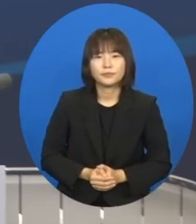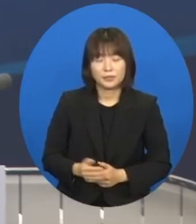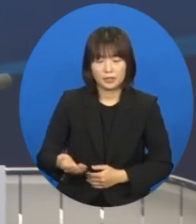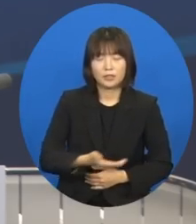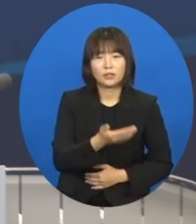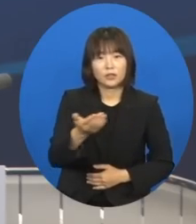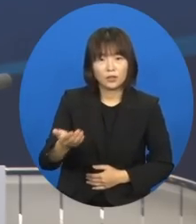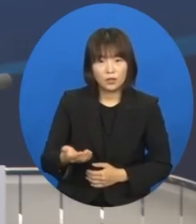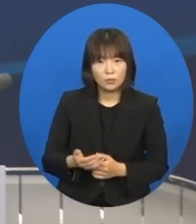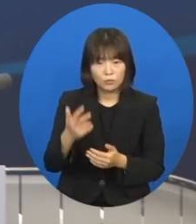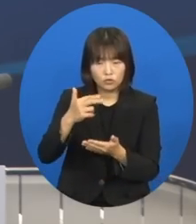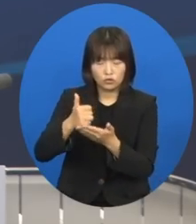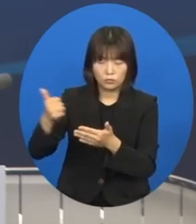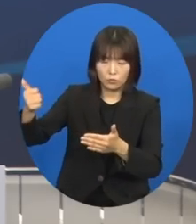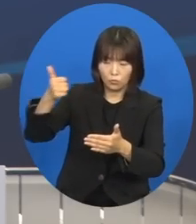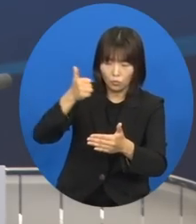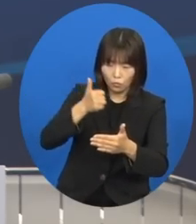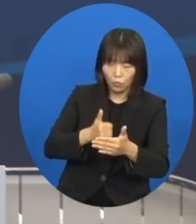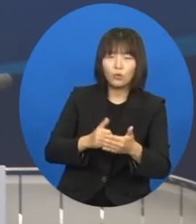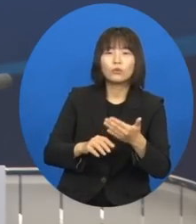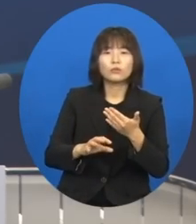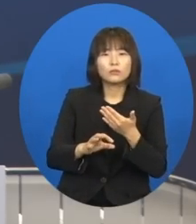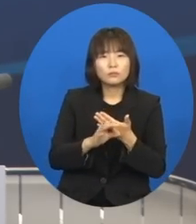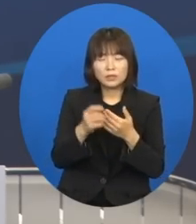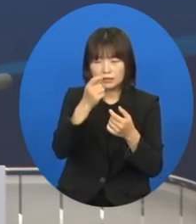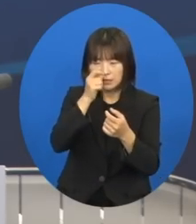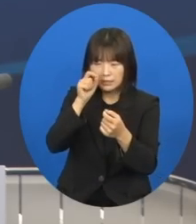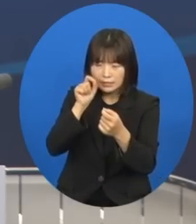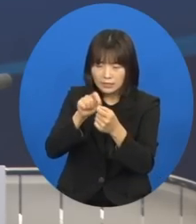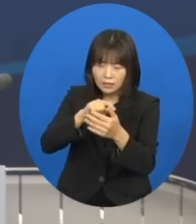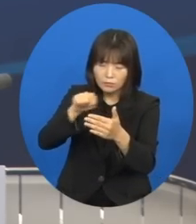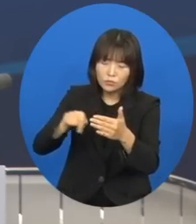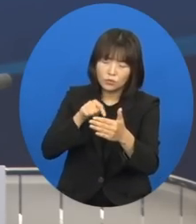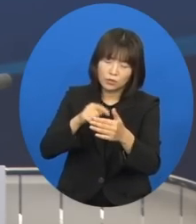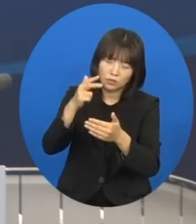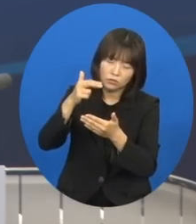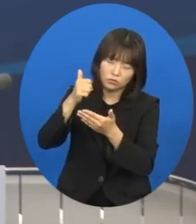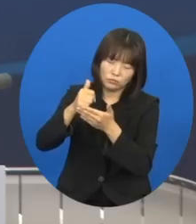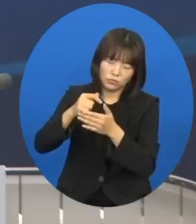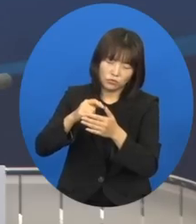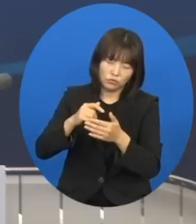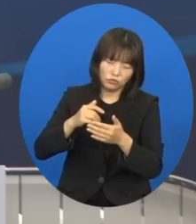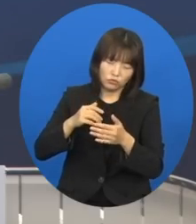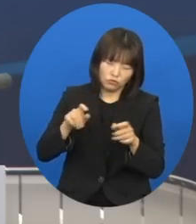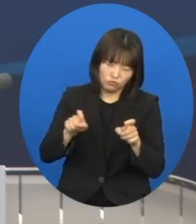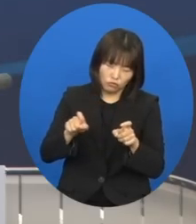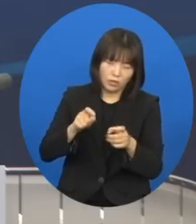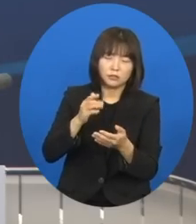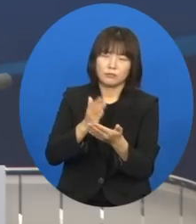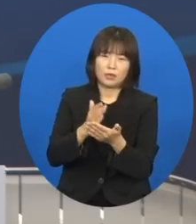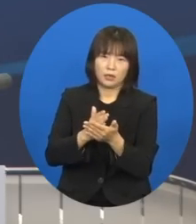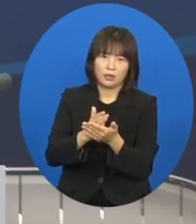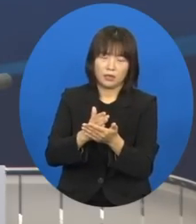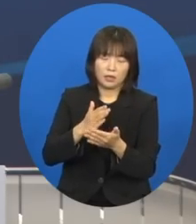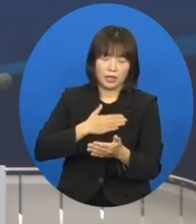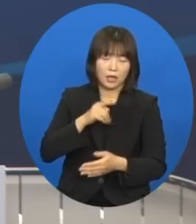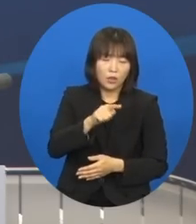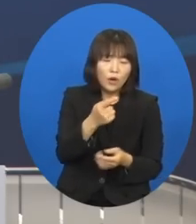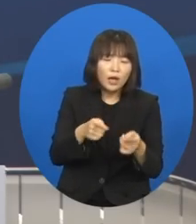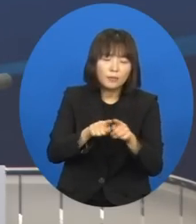주님이 우리한테 오시면 친밀감 속에서 주님은 항상 두려워하지 마라. 내가 너와 함께 할